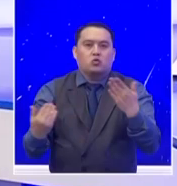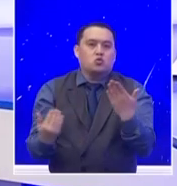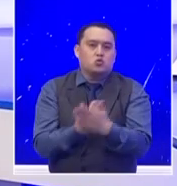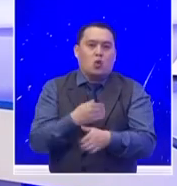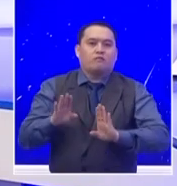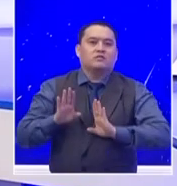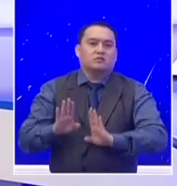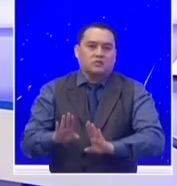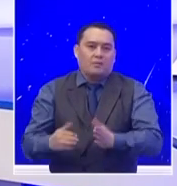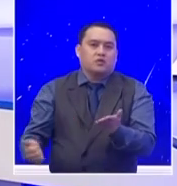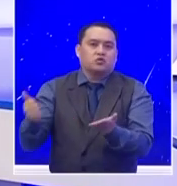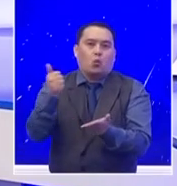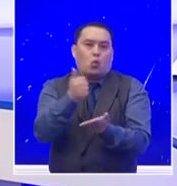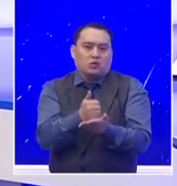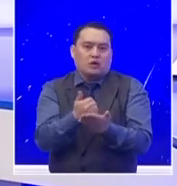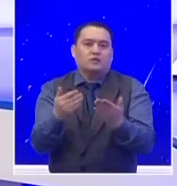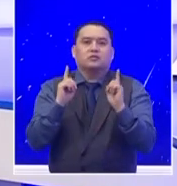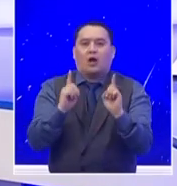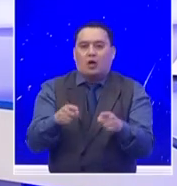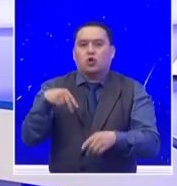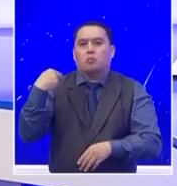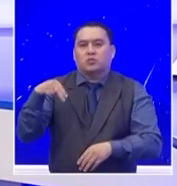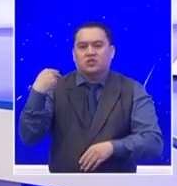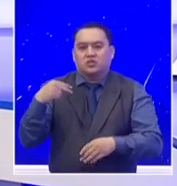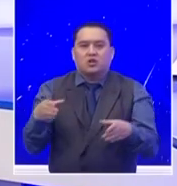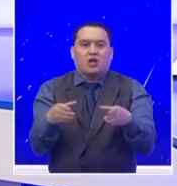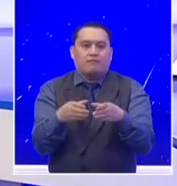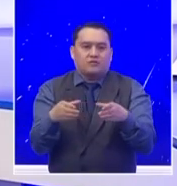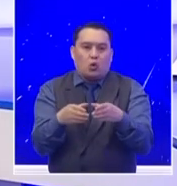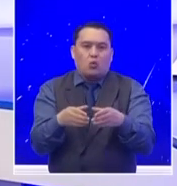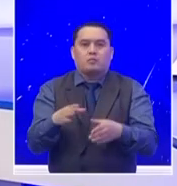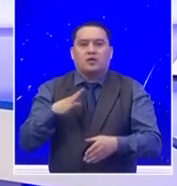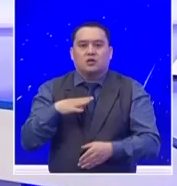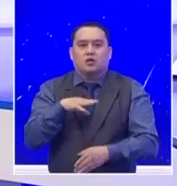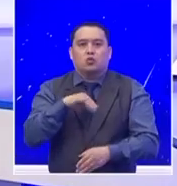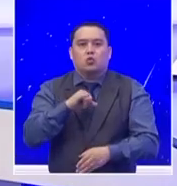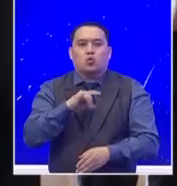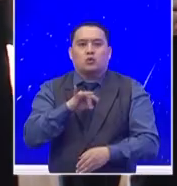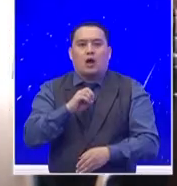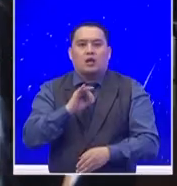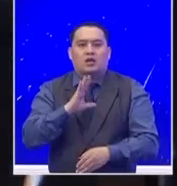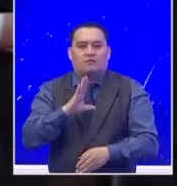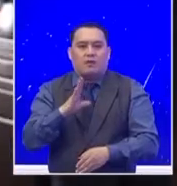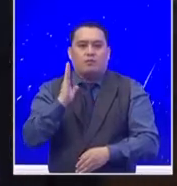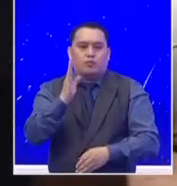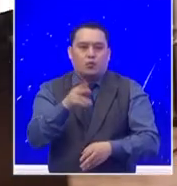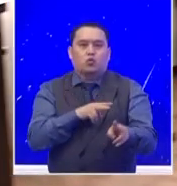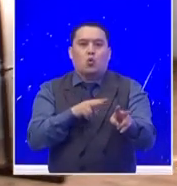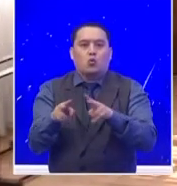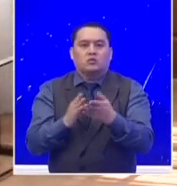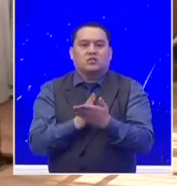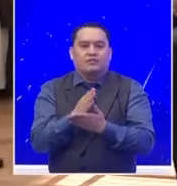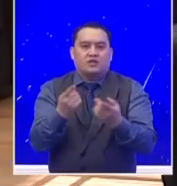новый заместитель главы региона. По согласованию с администрацией президента им стал Серик Турдалиев. Отныне он будет курировать